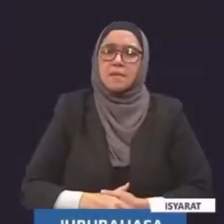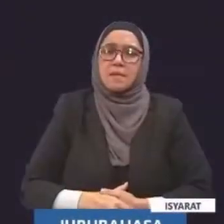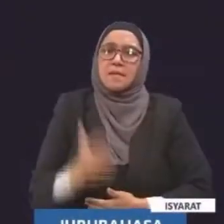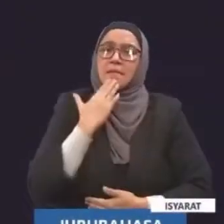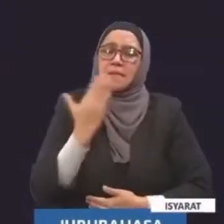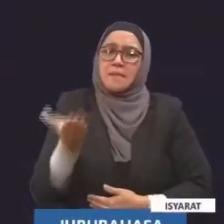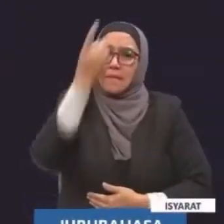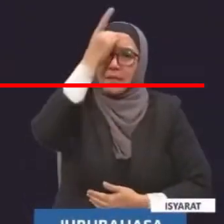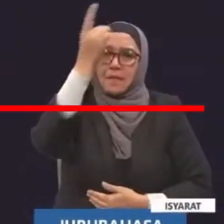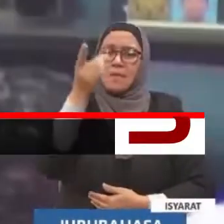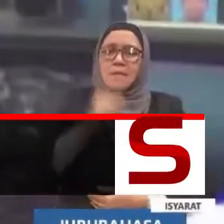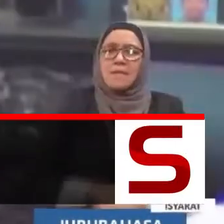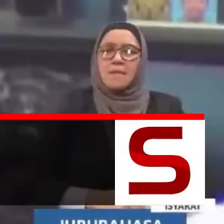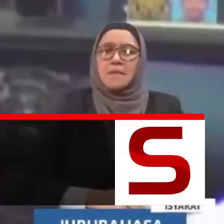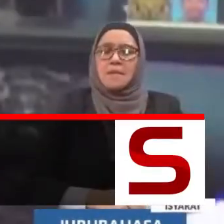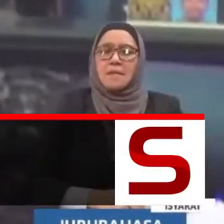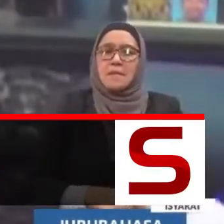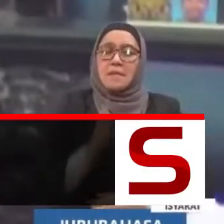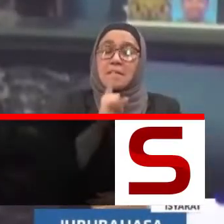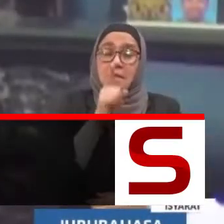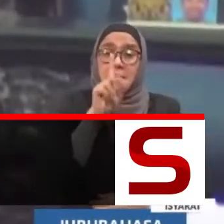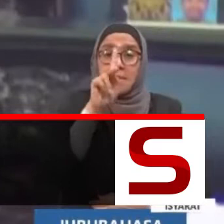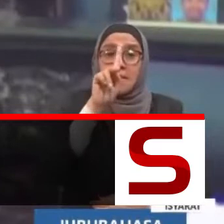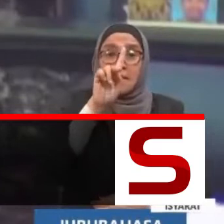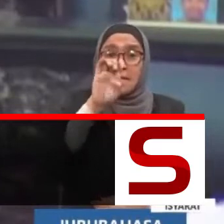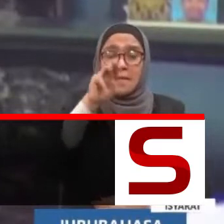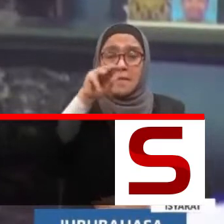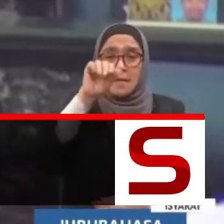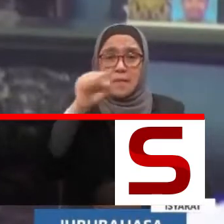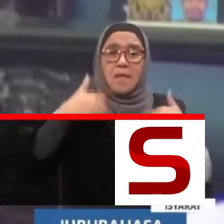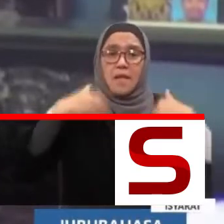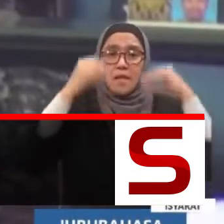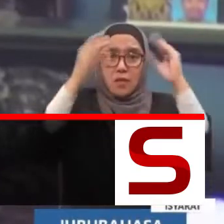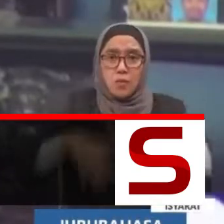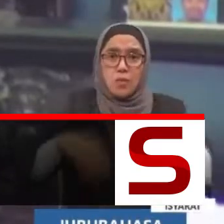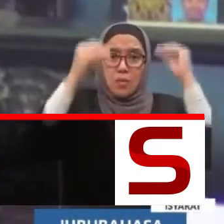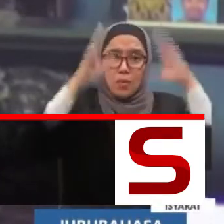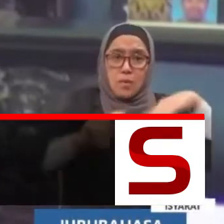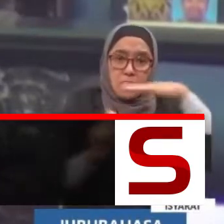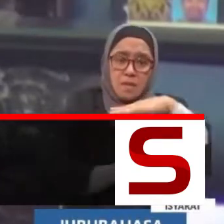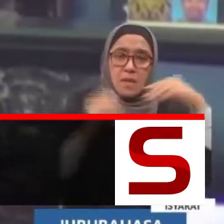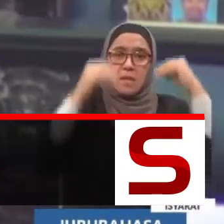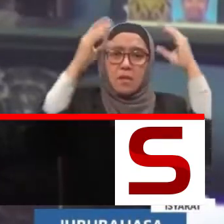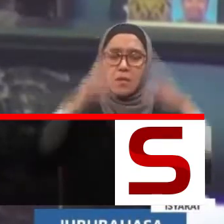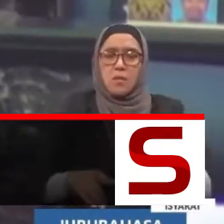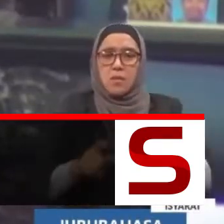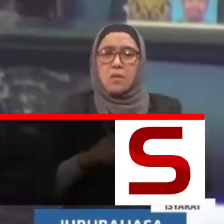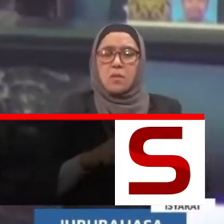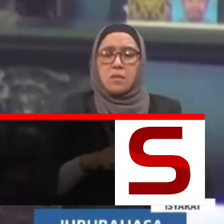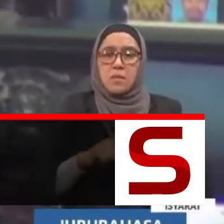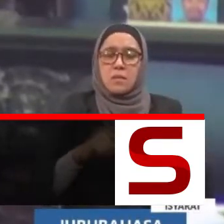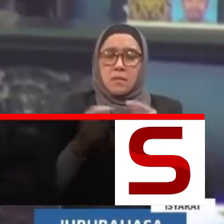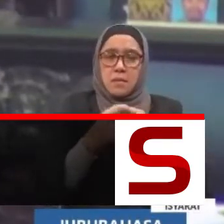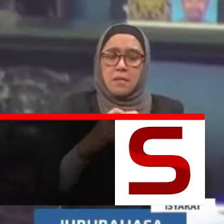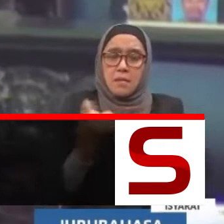Kemas ini tentunya ada guru, guru taska dan guru tabika, setakat mana mereka diberikan diploma, mengambil